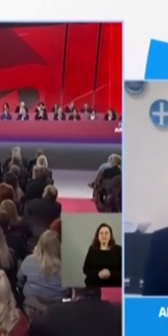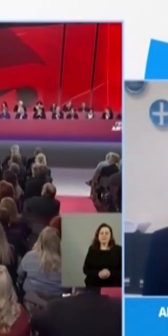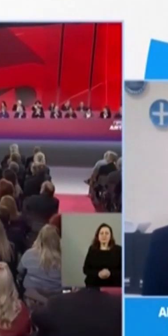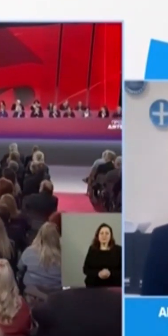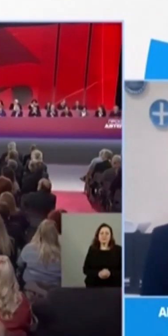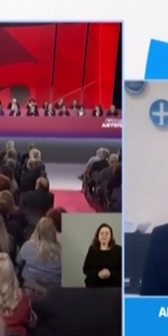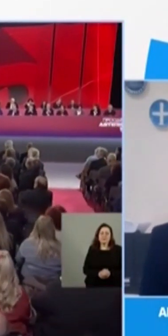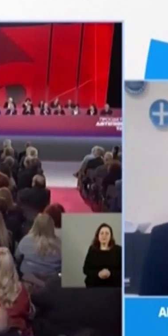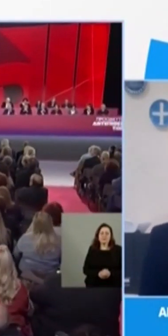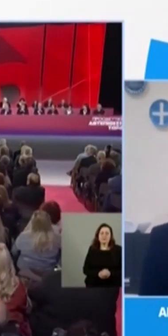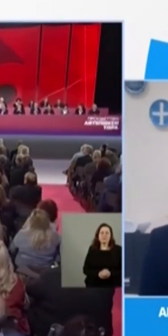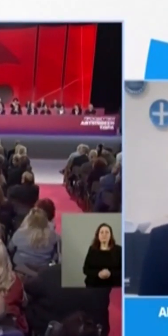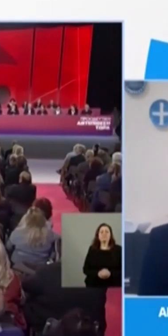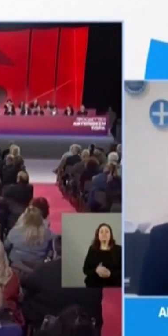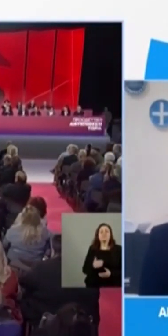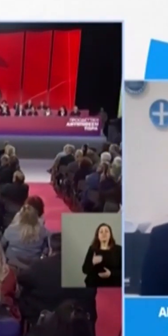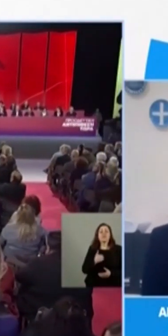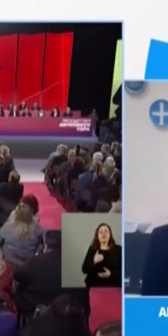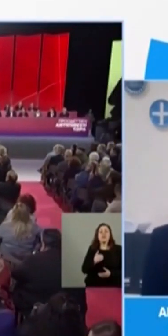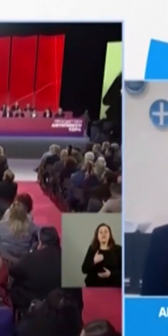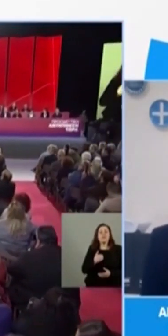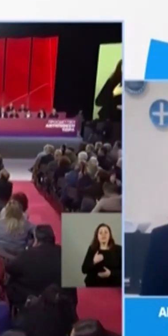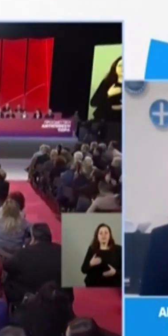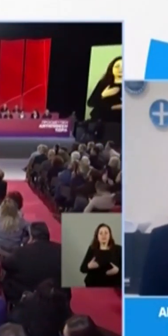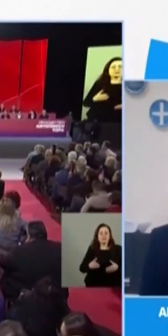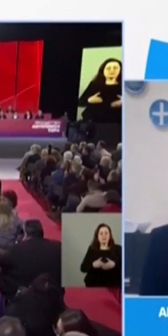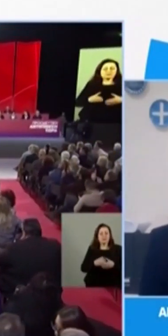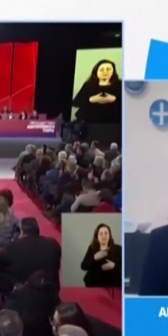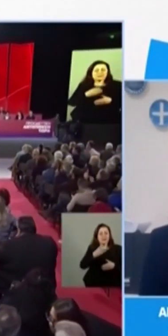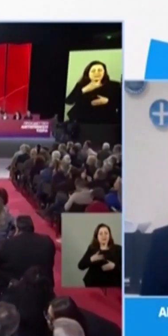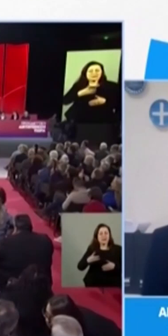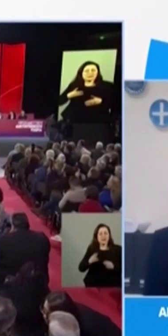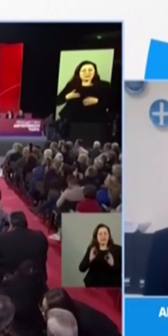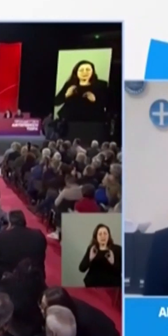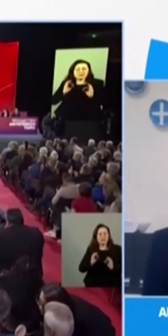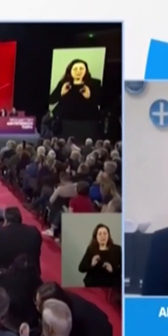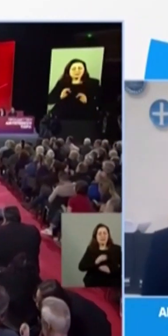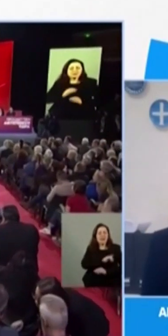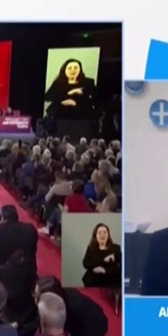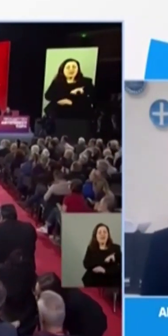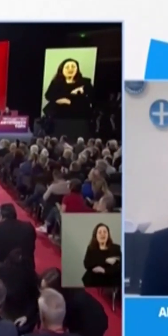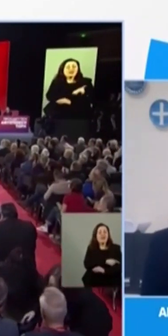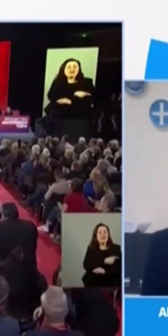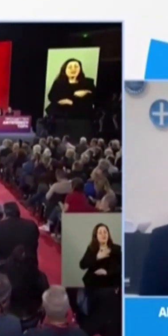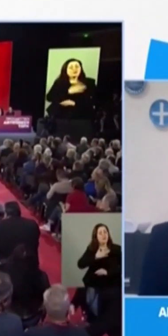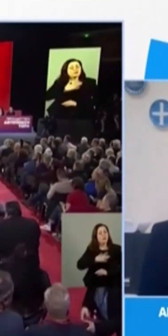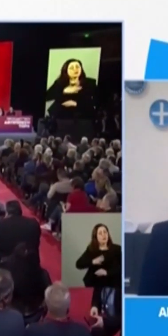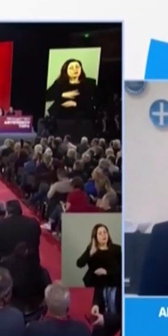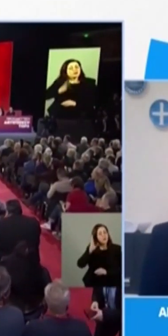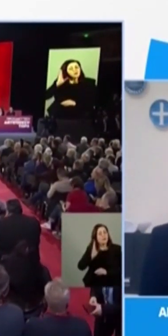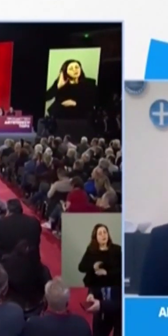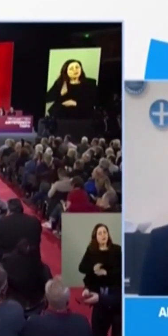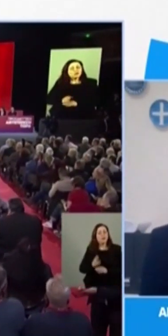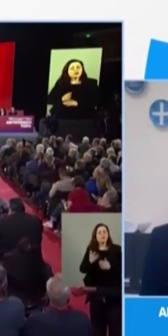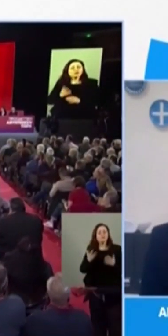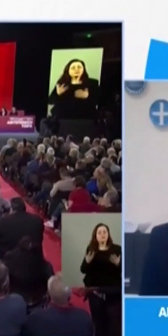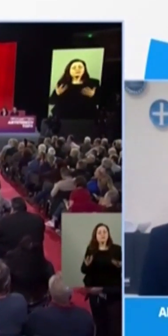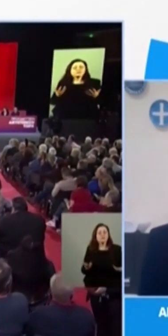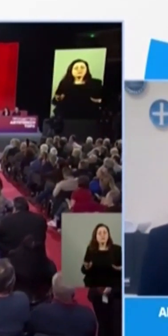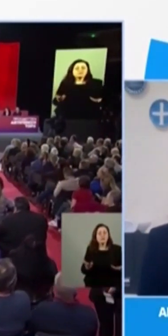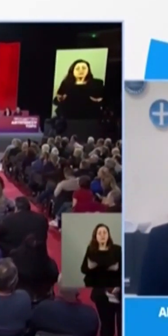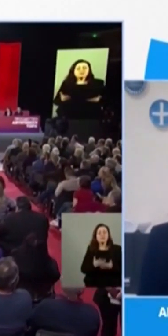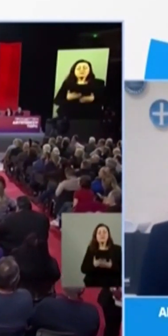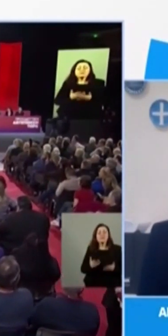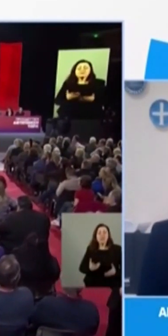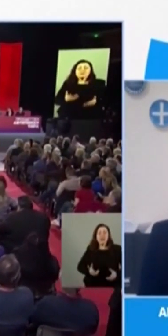μεγάλη συζήτηση για το τι πραγματικά σε αυτή την εποχή, δηλαδή στο 2024, και με πρόεδρο τον